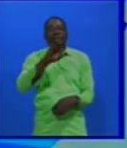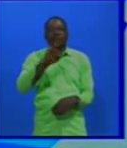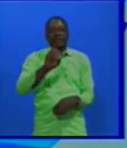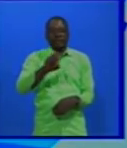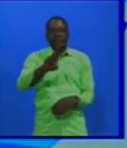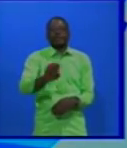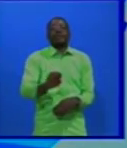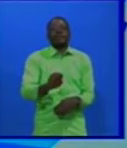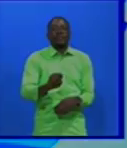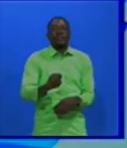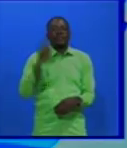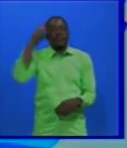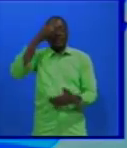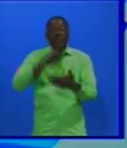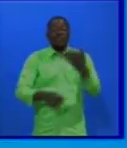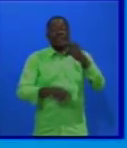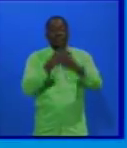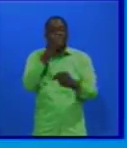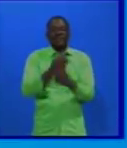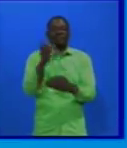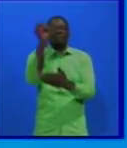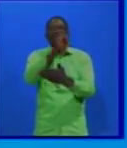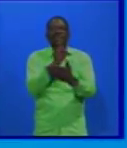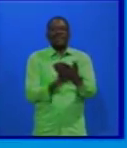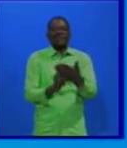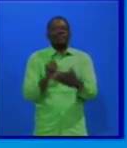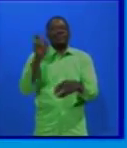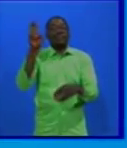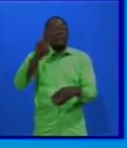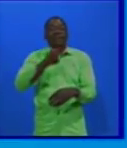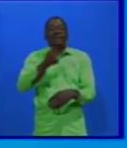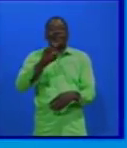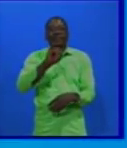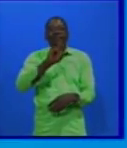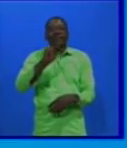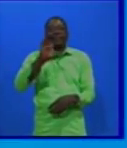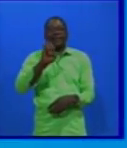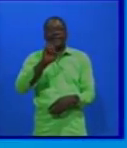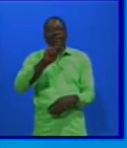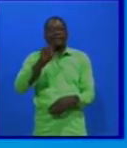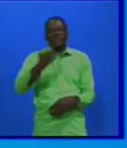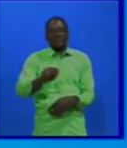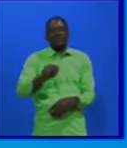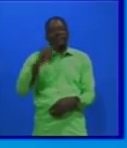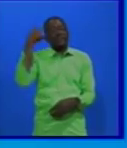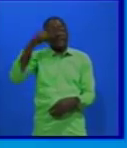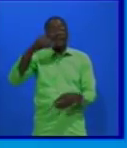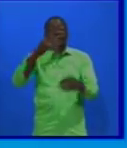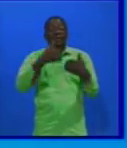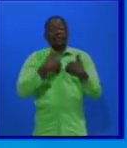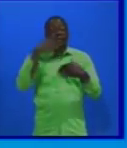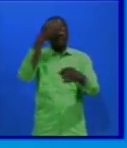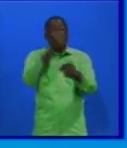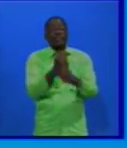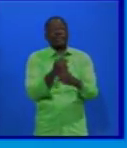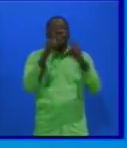Le vainqueur du Grand Prix national de dessin d'art s'appelle Vincent Akbao, alias Kofi Mens. Il a remporté la compétition avec son